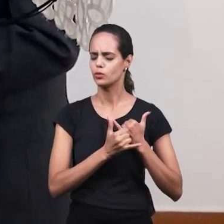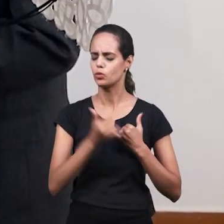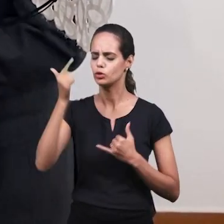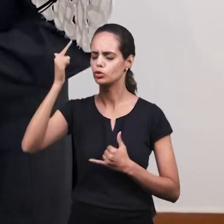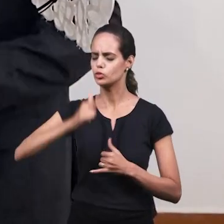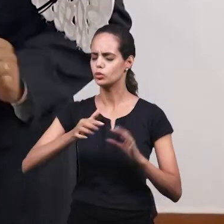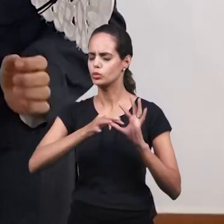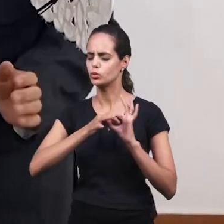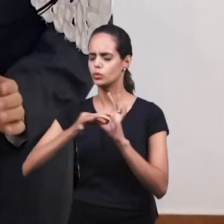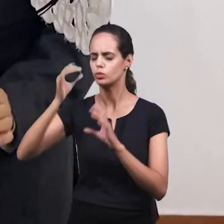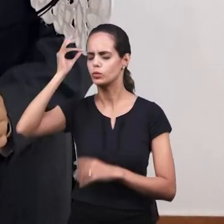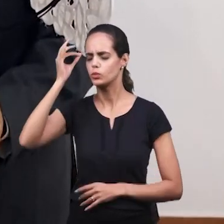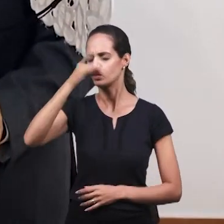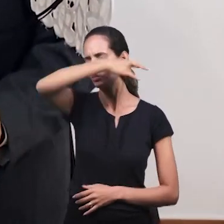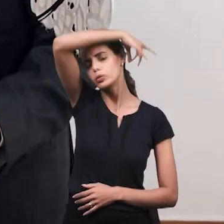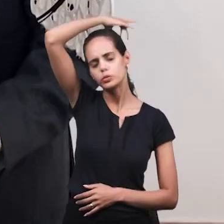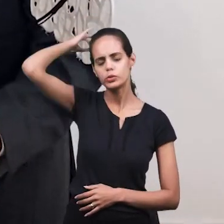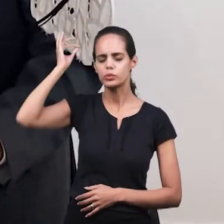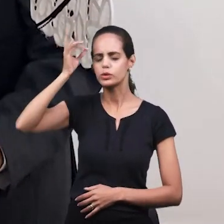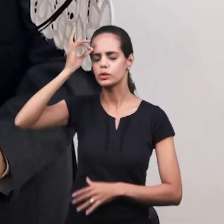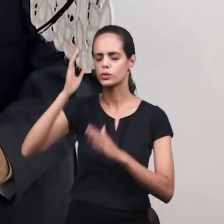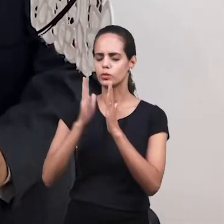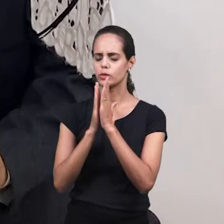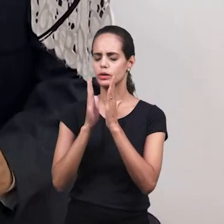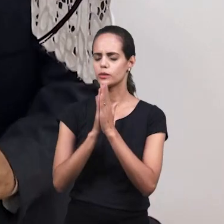du Seigneur Jésus. Amen.